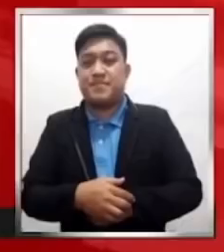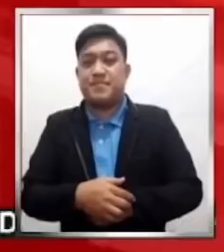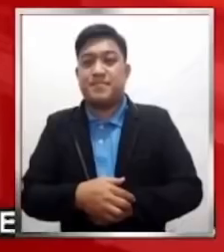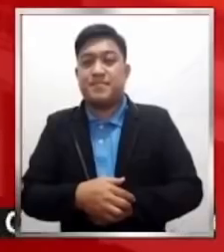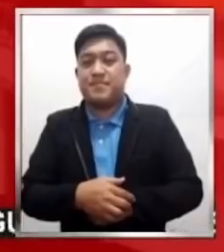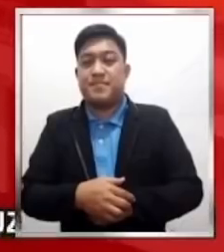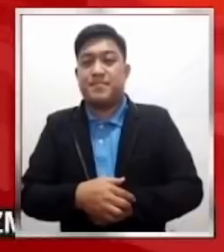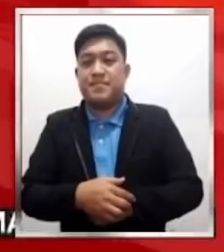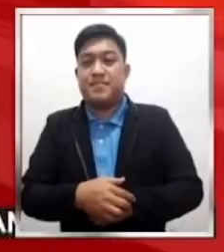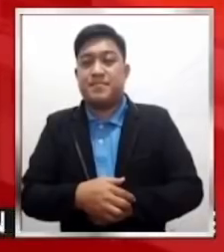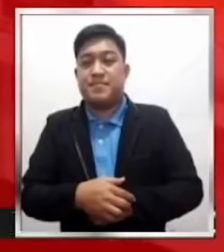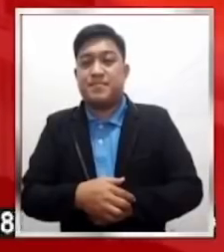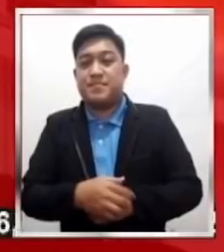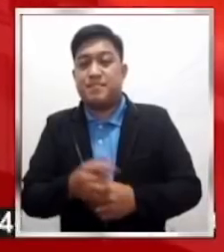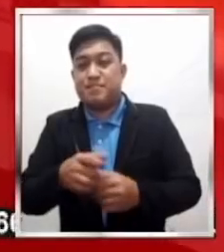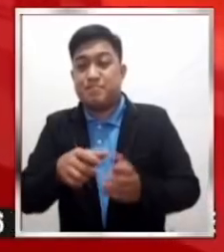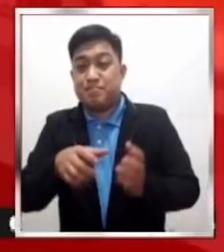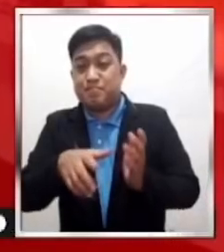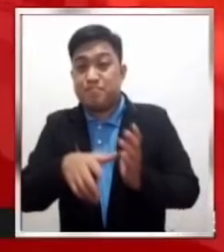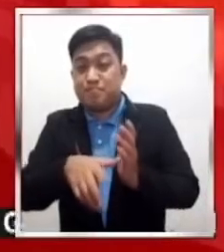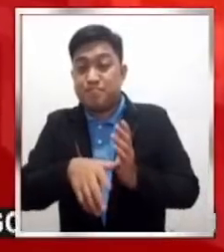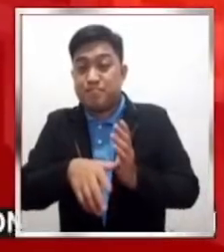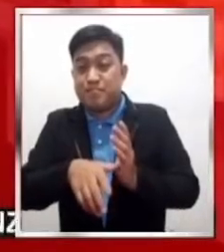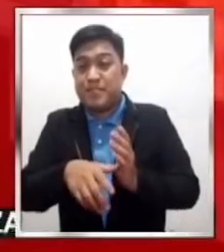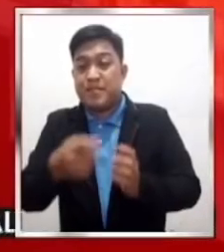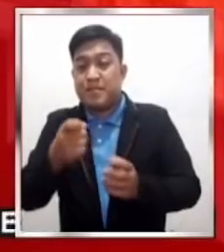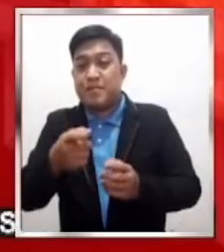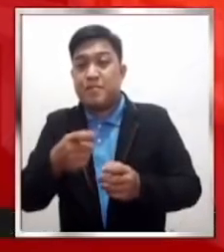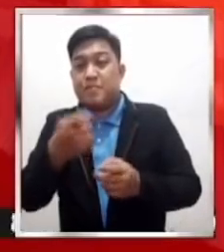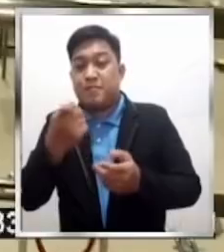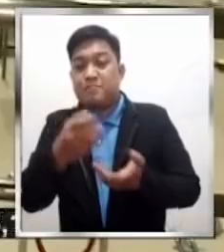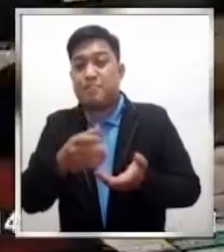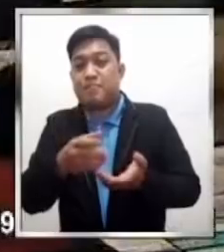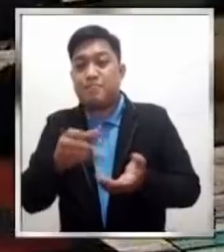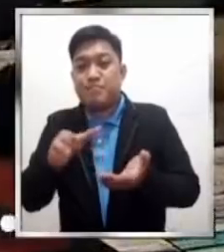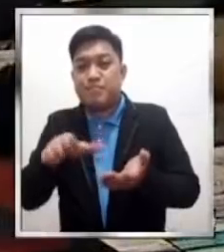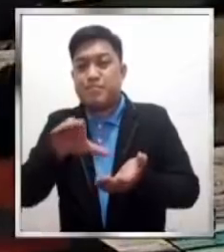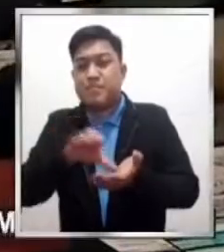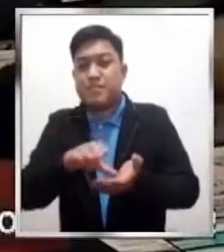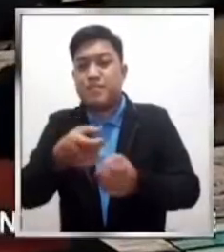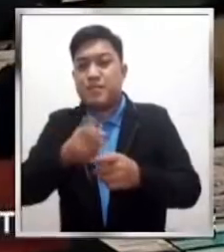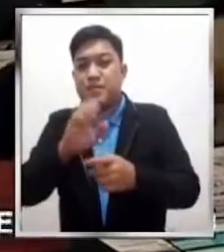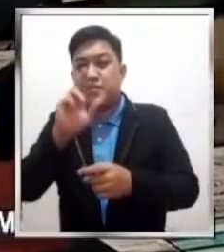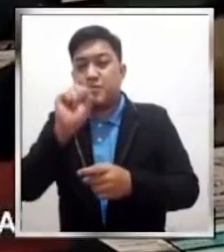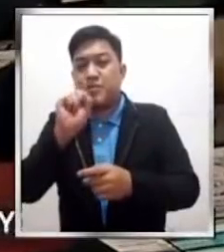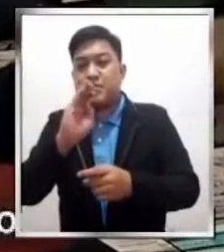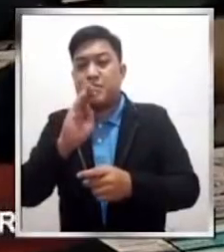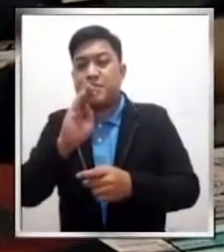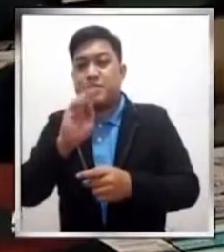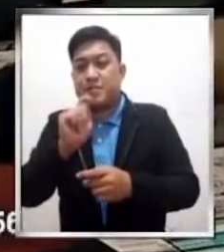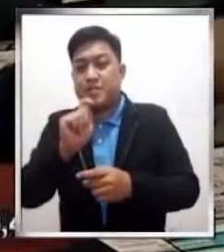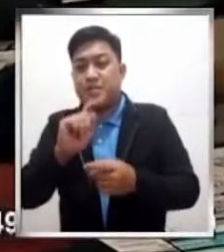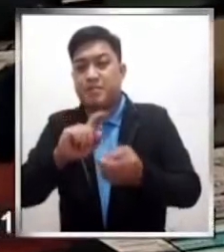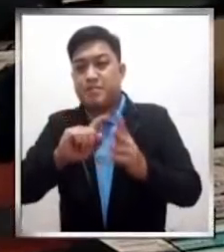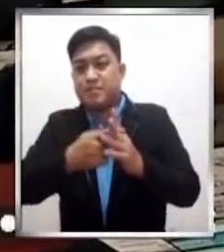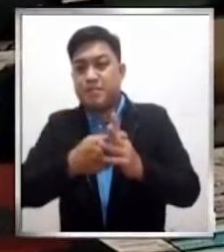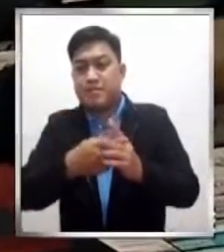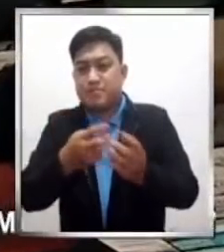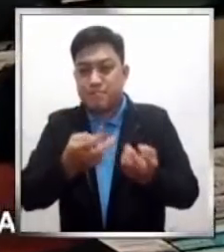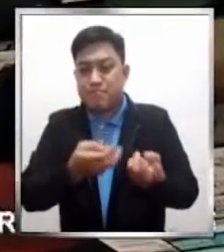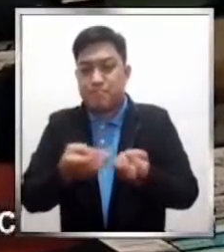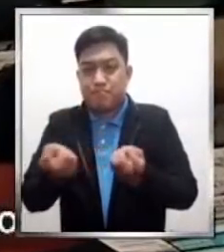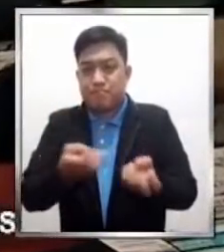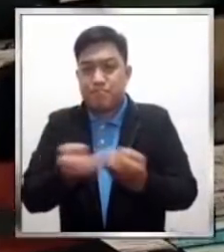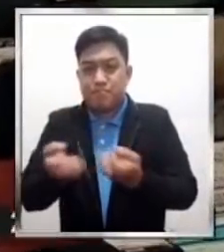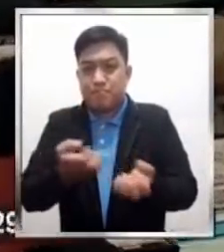Returns na dumating dito sa kanilang command center dito sa UST. Ito'y para masimula na raw ang pag-e-encode ng datos mula sa kopya nila